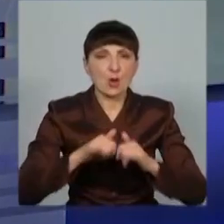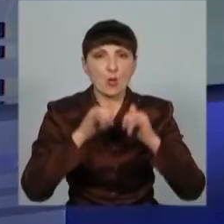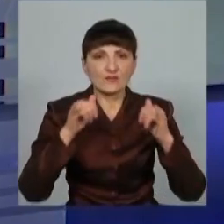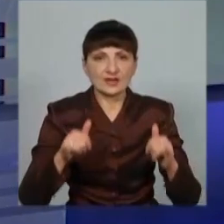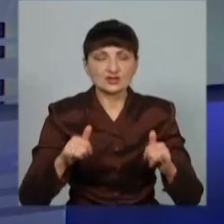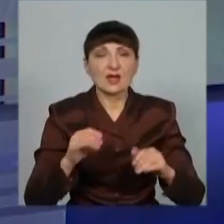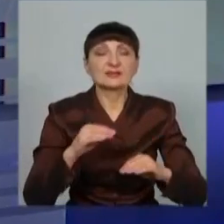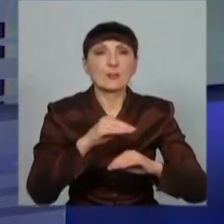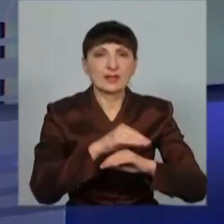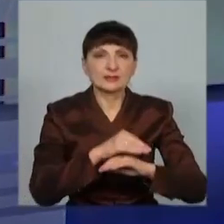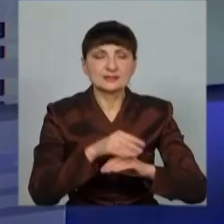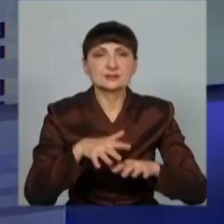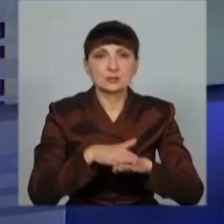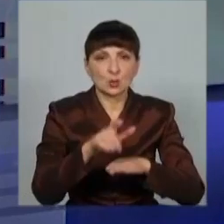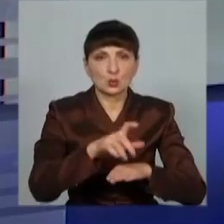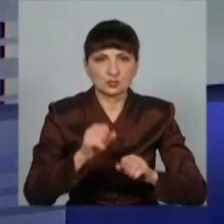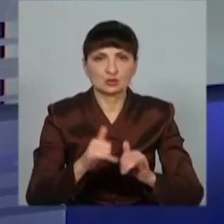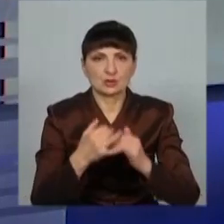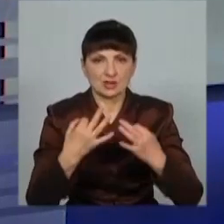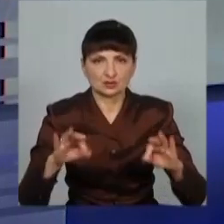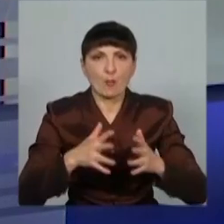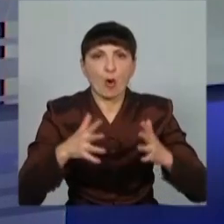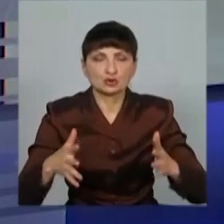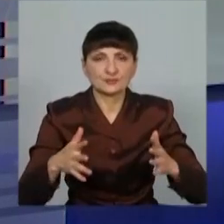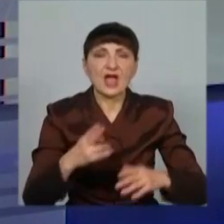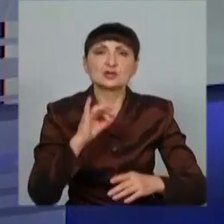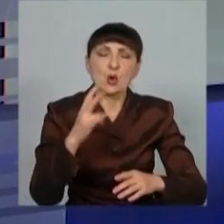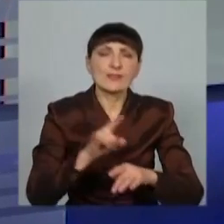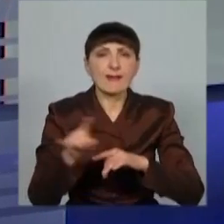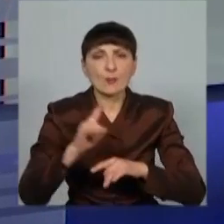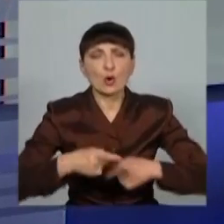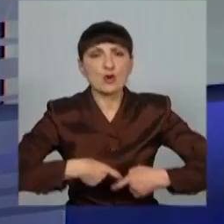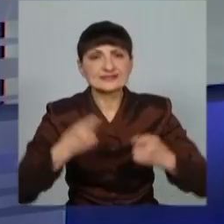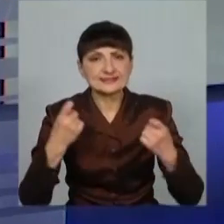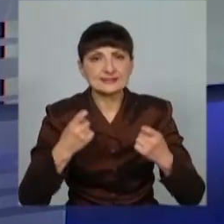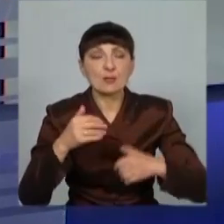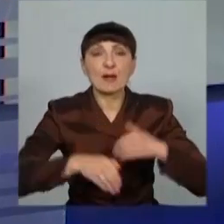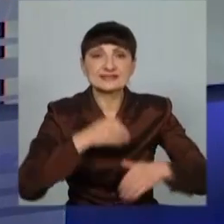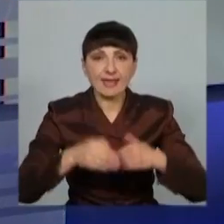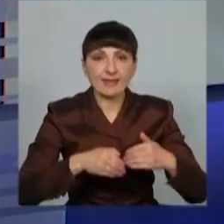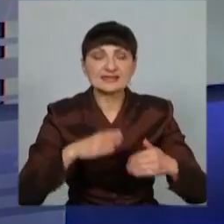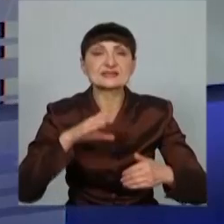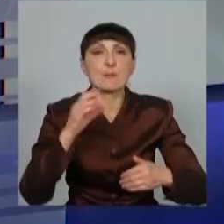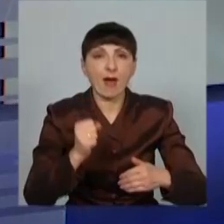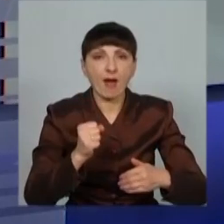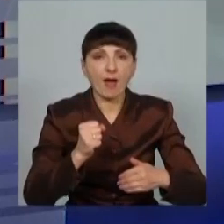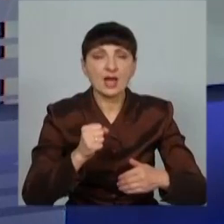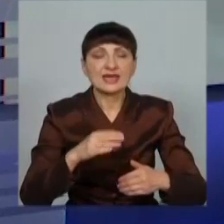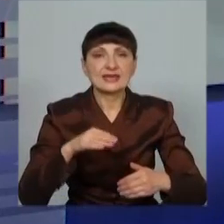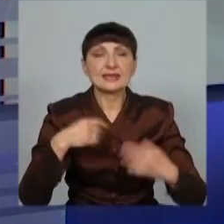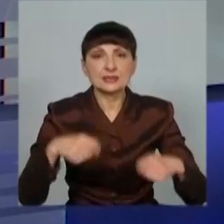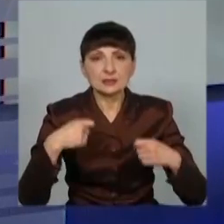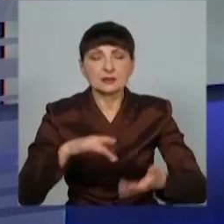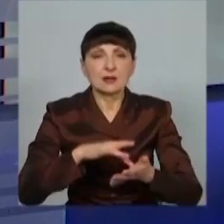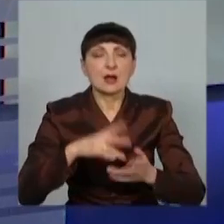увеличена дополнительная заполняемость. А вот сауны, аэропорты, отели, гостиницы, бассейны, спа-центры, ТРЦ, рынки